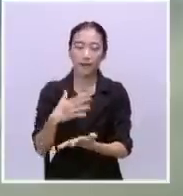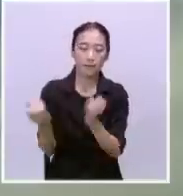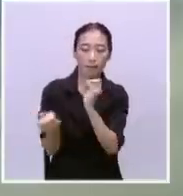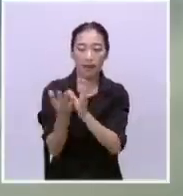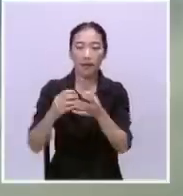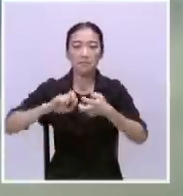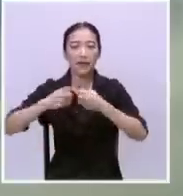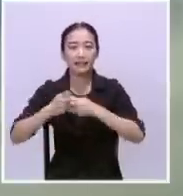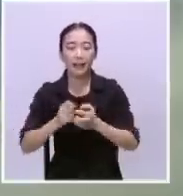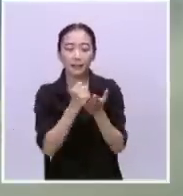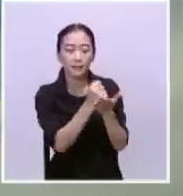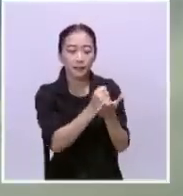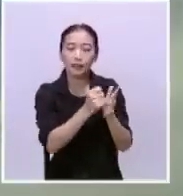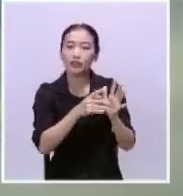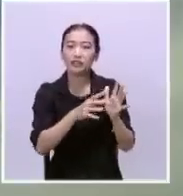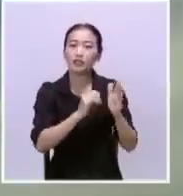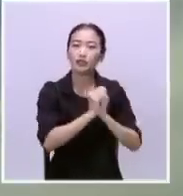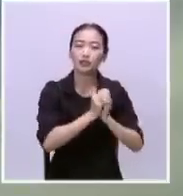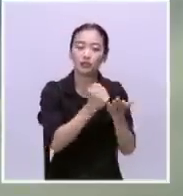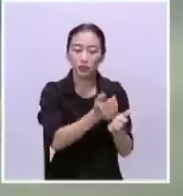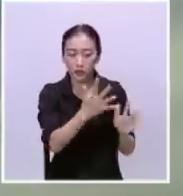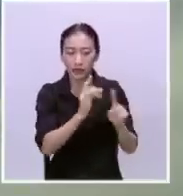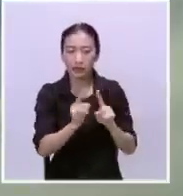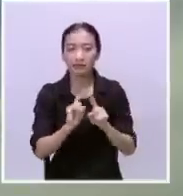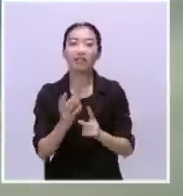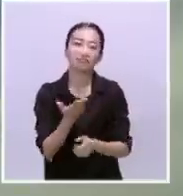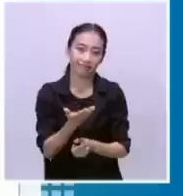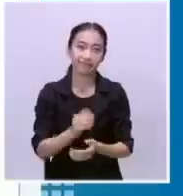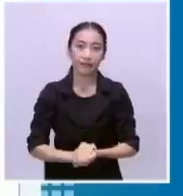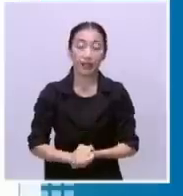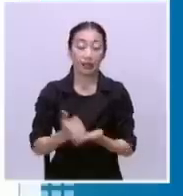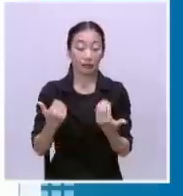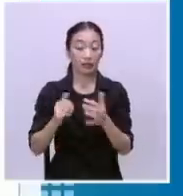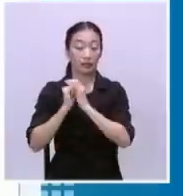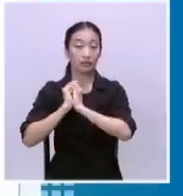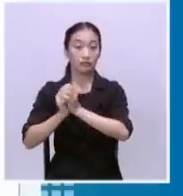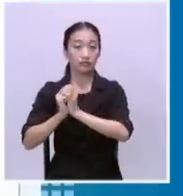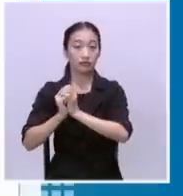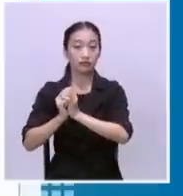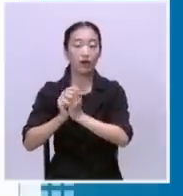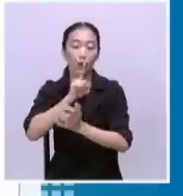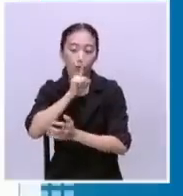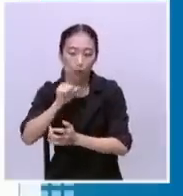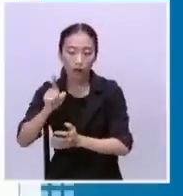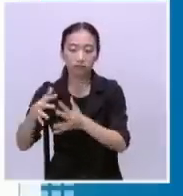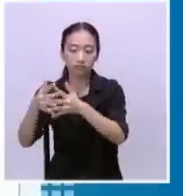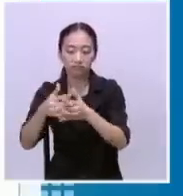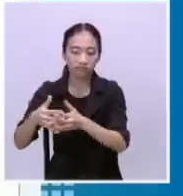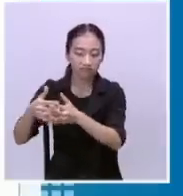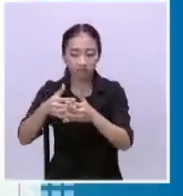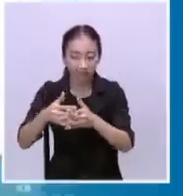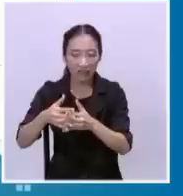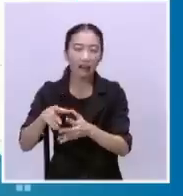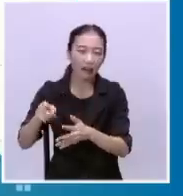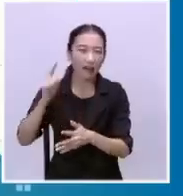จีนกับกรณีซินเจียงนะคะเพราะว่าการที่สหรัฐออกมาแสดงความกังวลต่อความเป็นอยู่ของประชากรกลุ่มมุสลิมนั้น